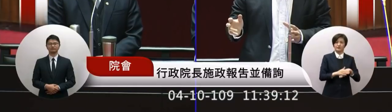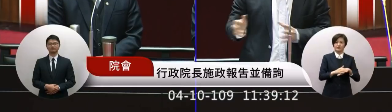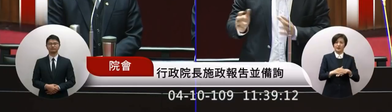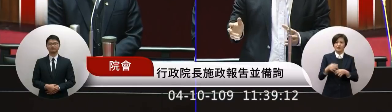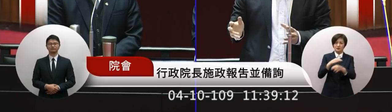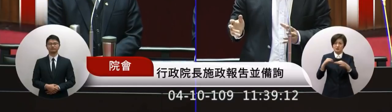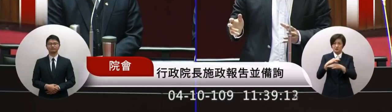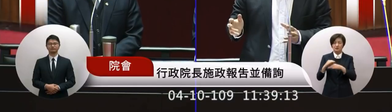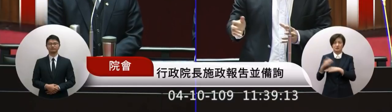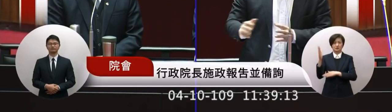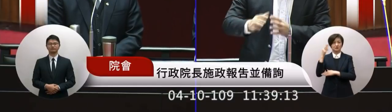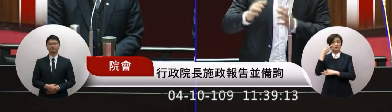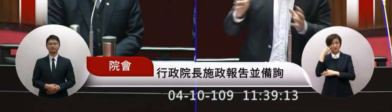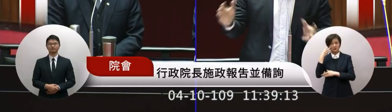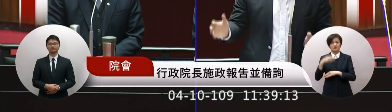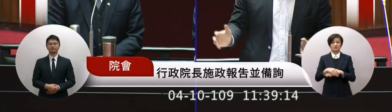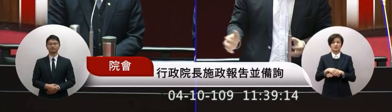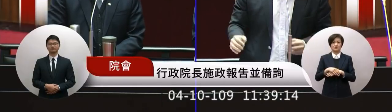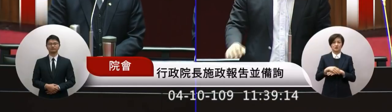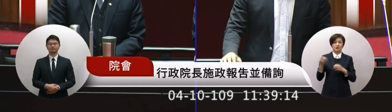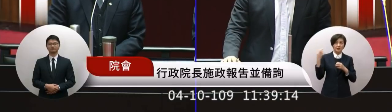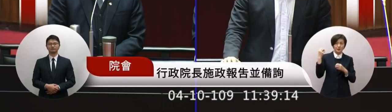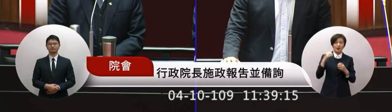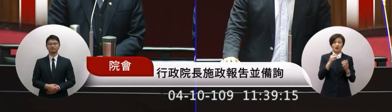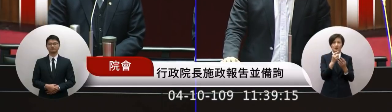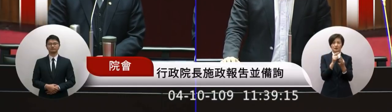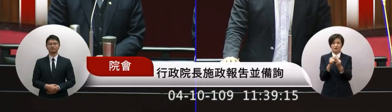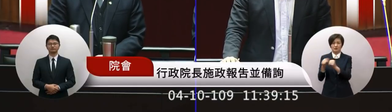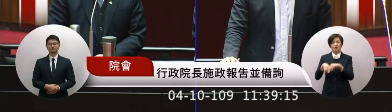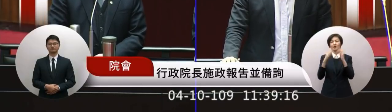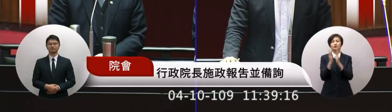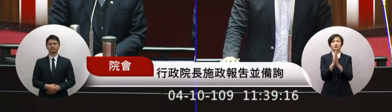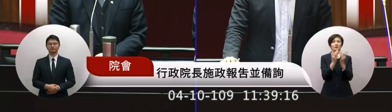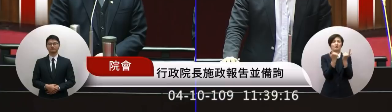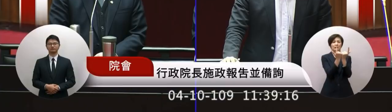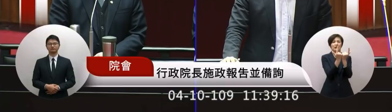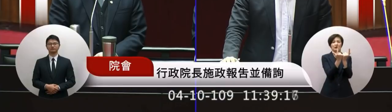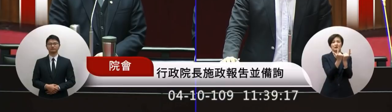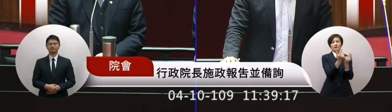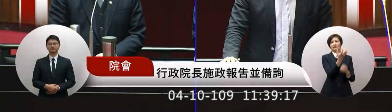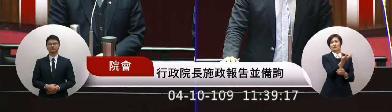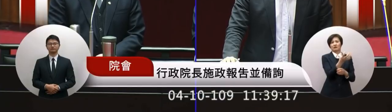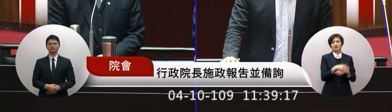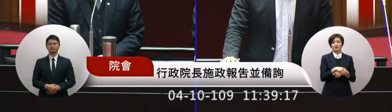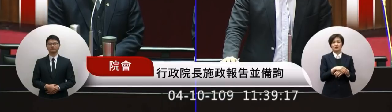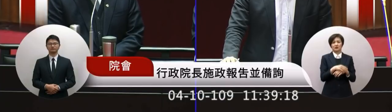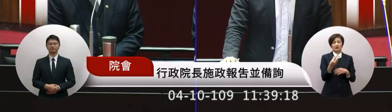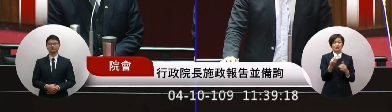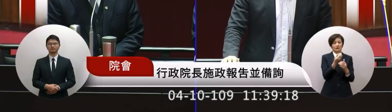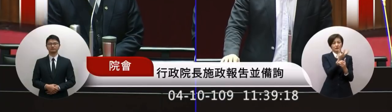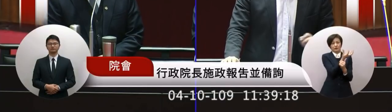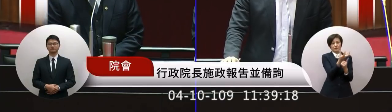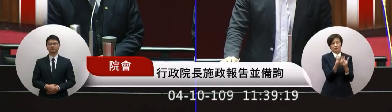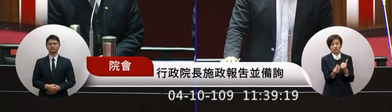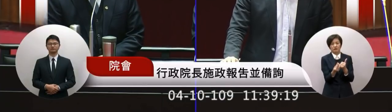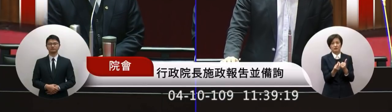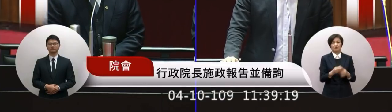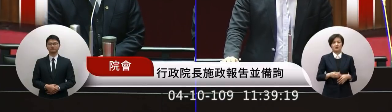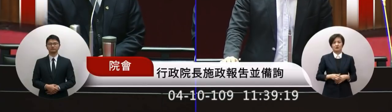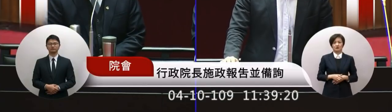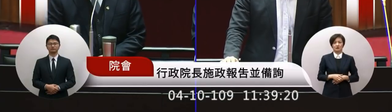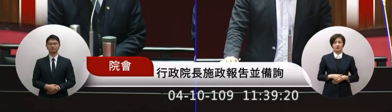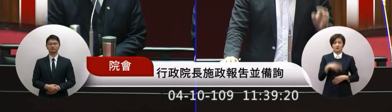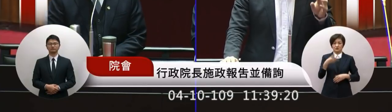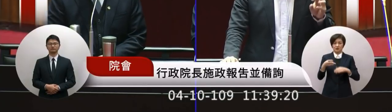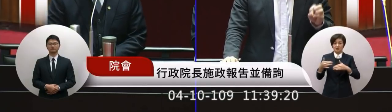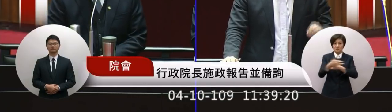济、信息。顶顶的这个中心拢放伫台北，即吼咱讲头重脚轻呐，而且伫交通的部分